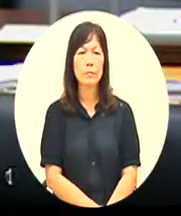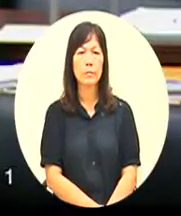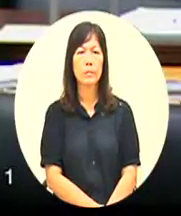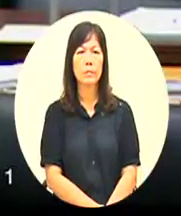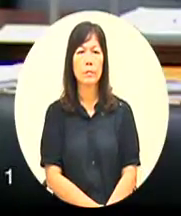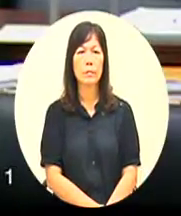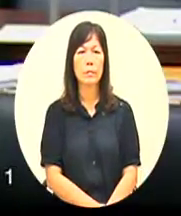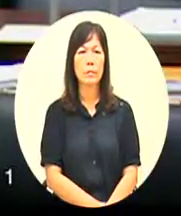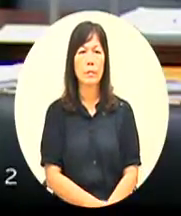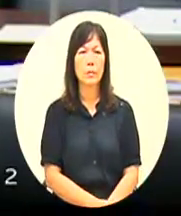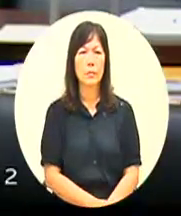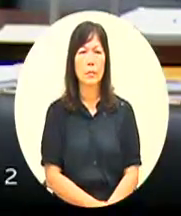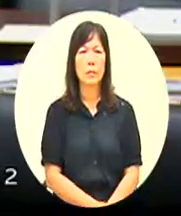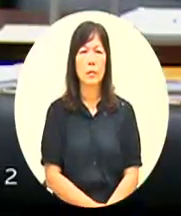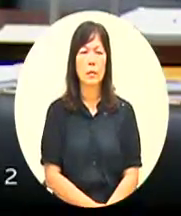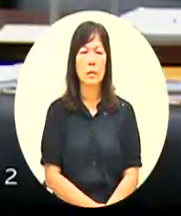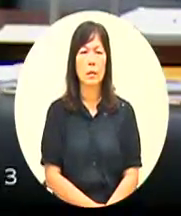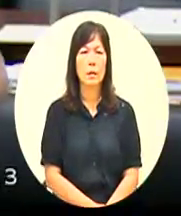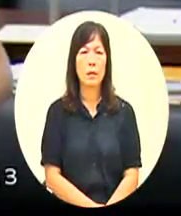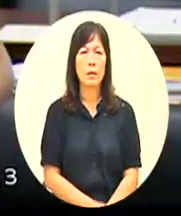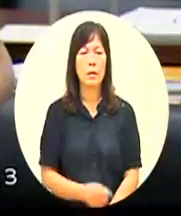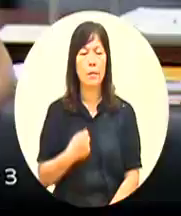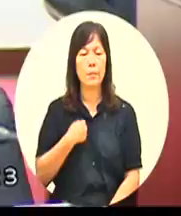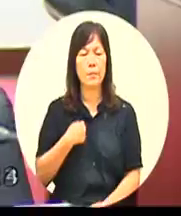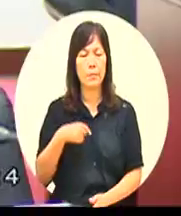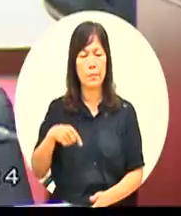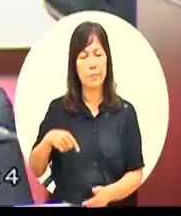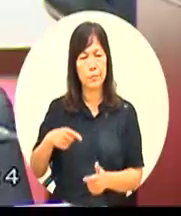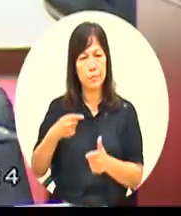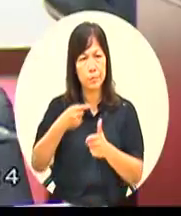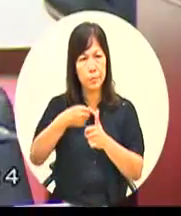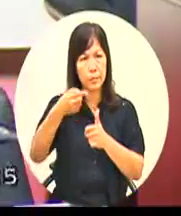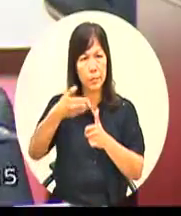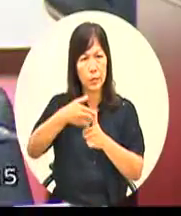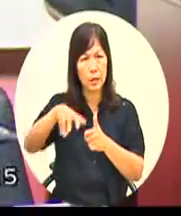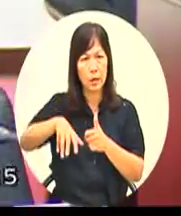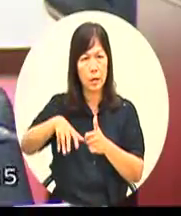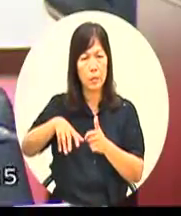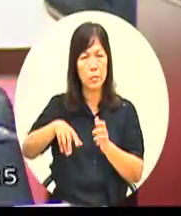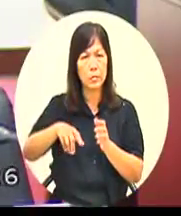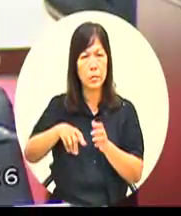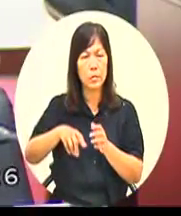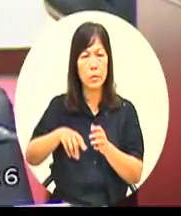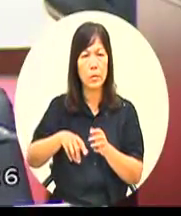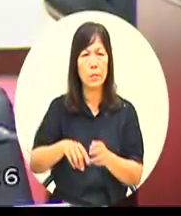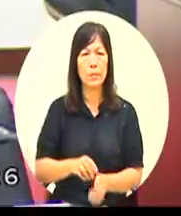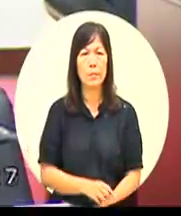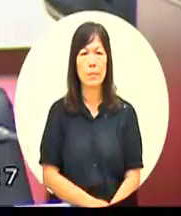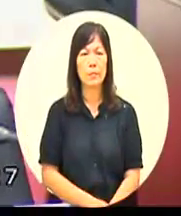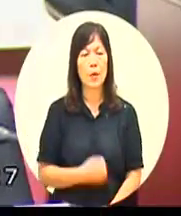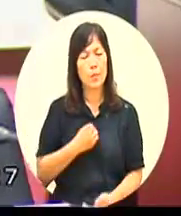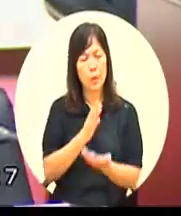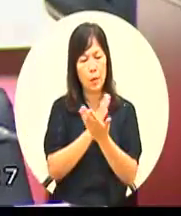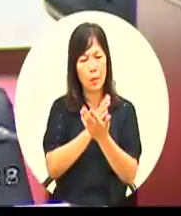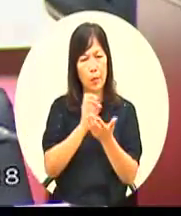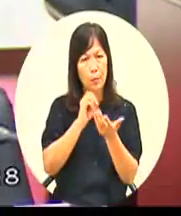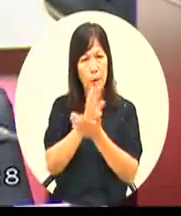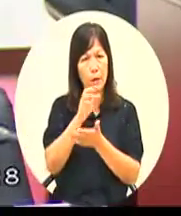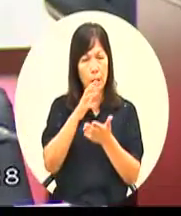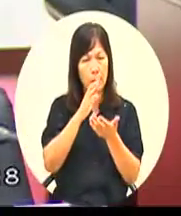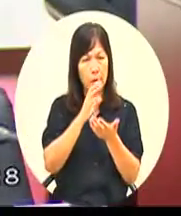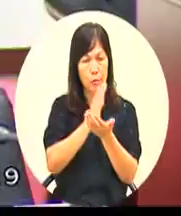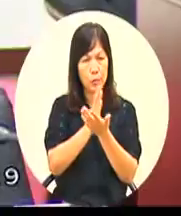我们教育局哈洋洋洒洒的在我们的这个报告书里头